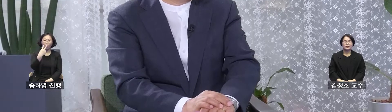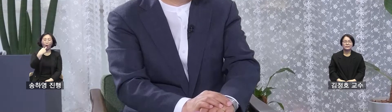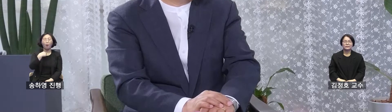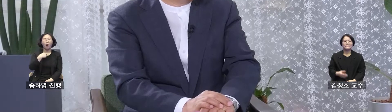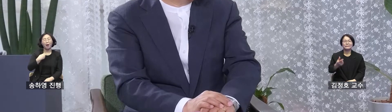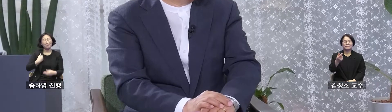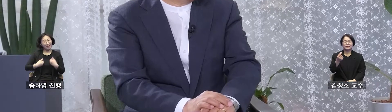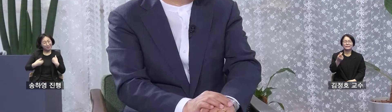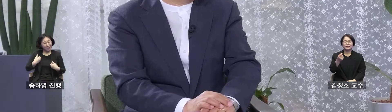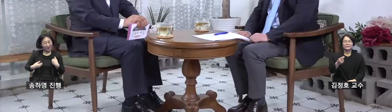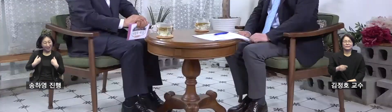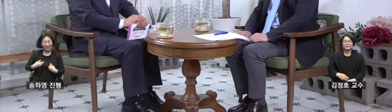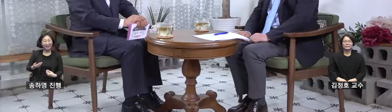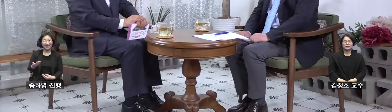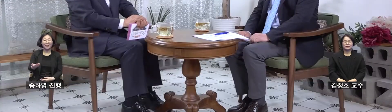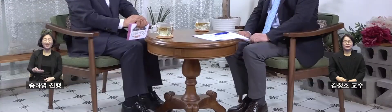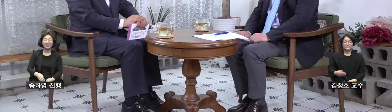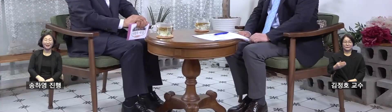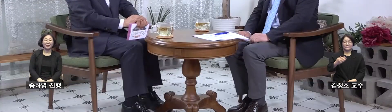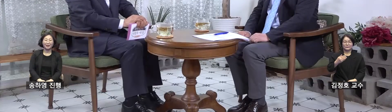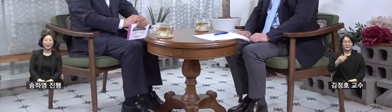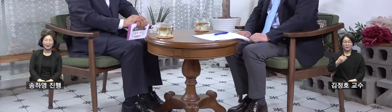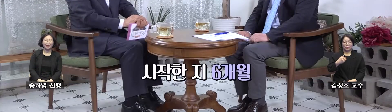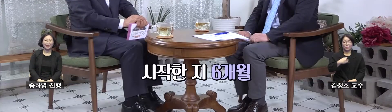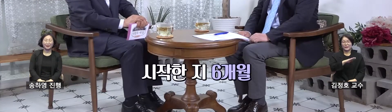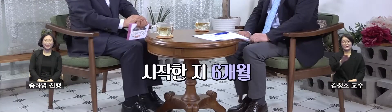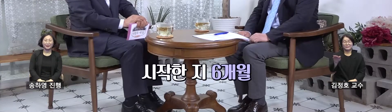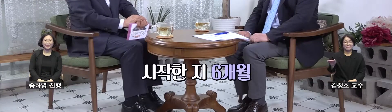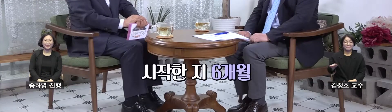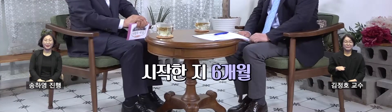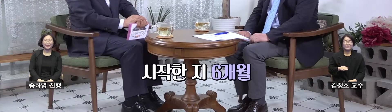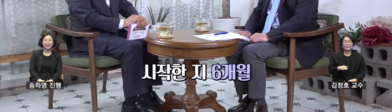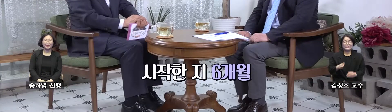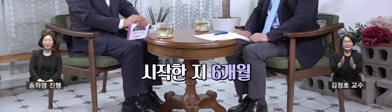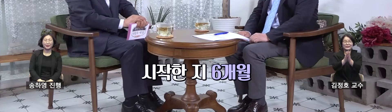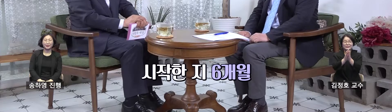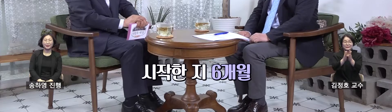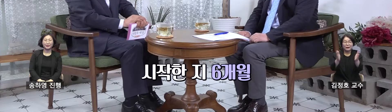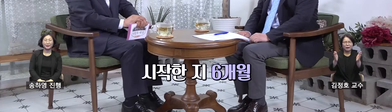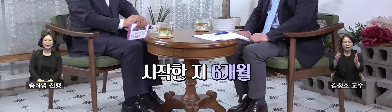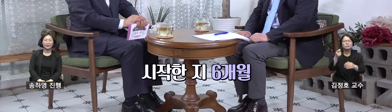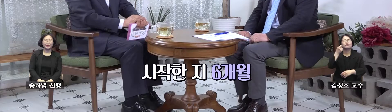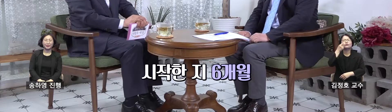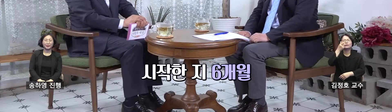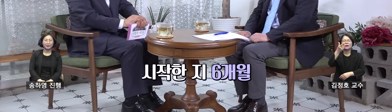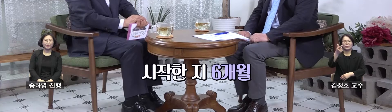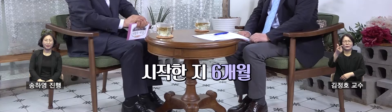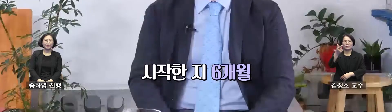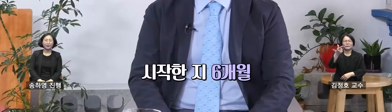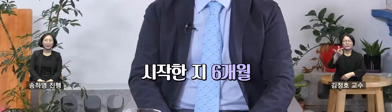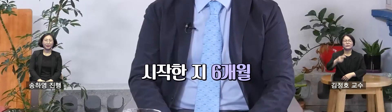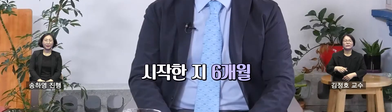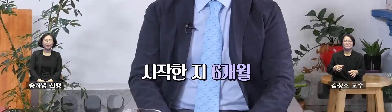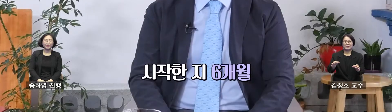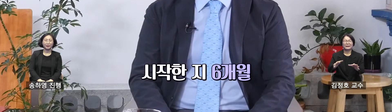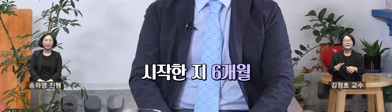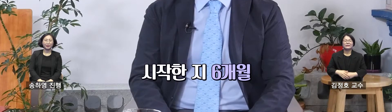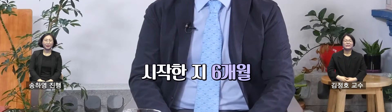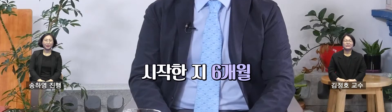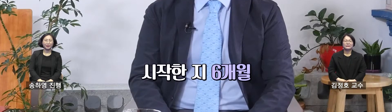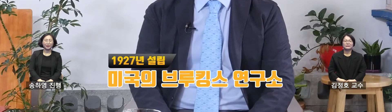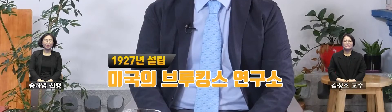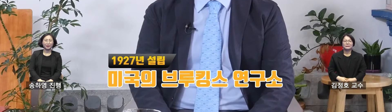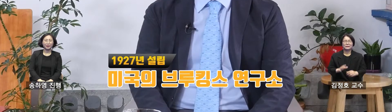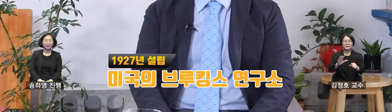네, 그렇습니다. 특히 저희는 시작한 지 6개월밖에 안 됐습니다만은 전